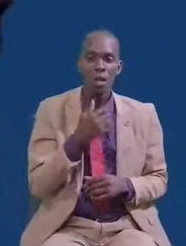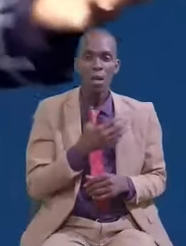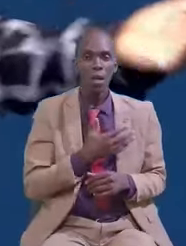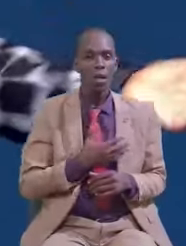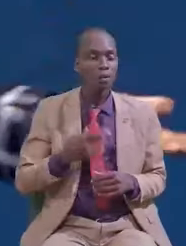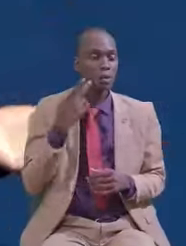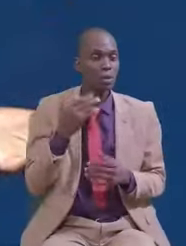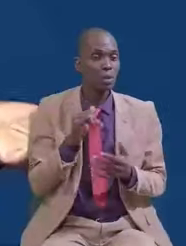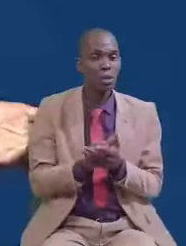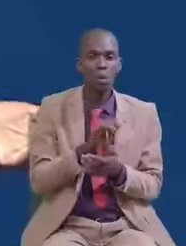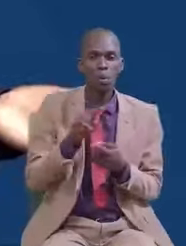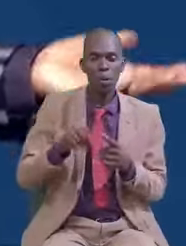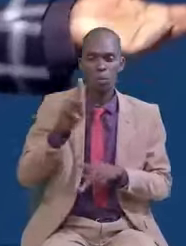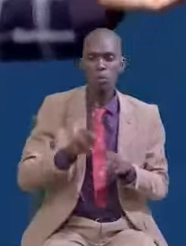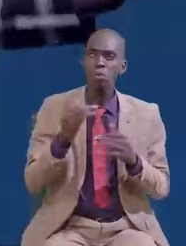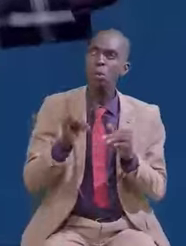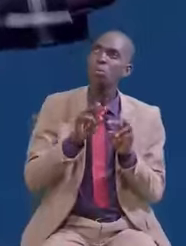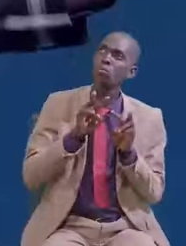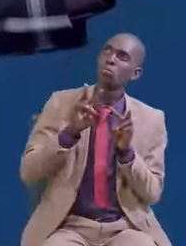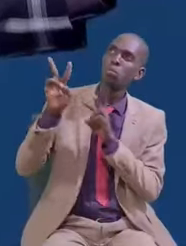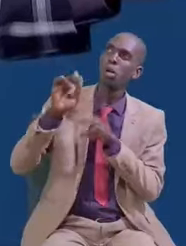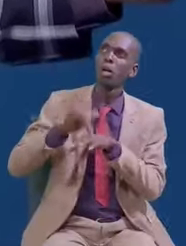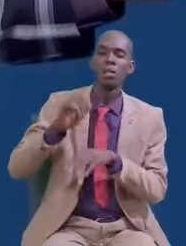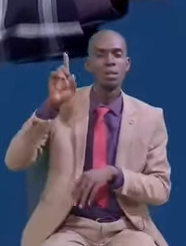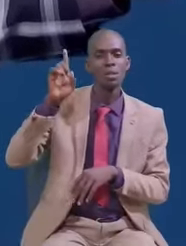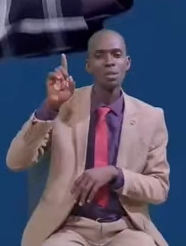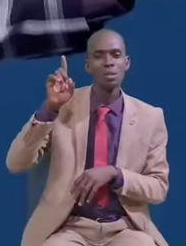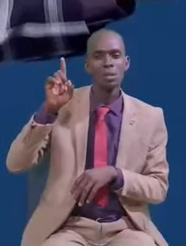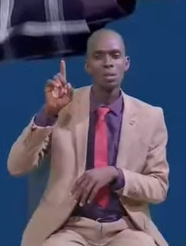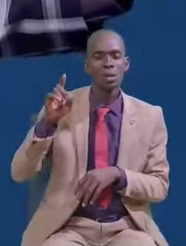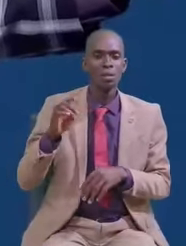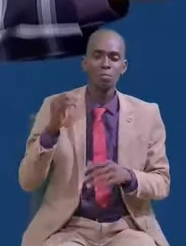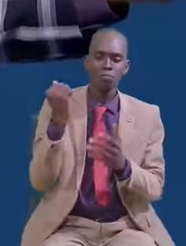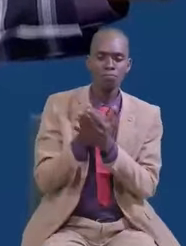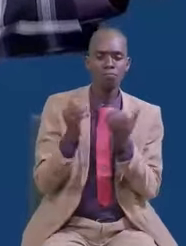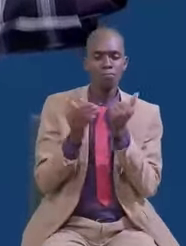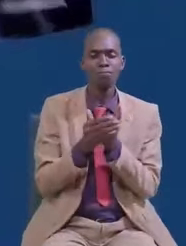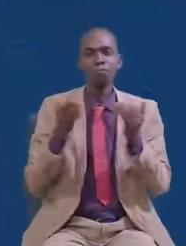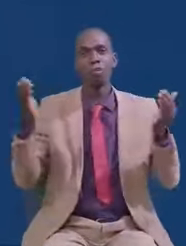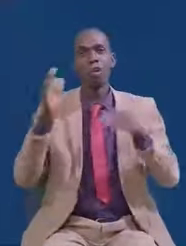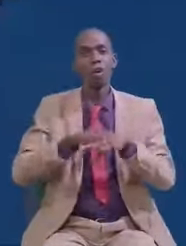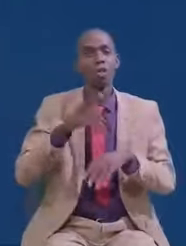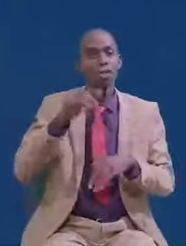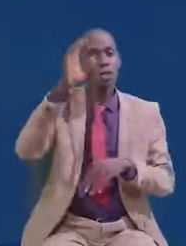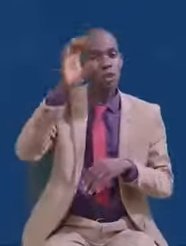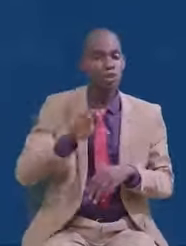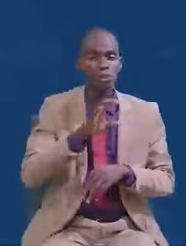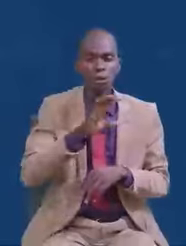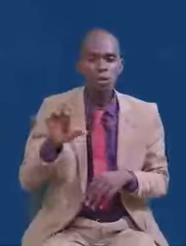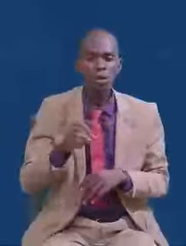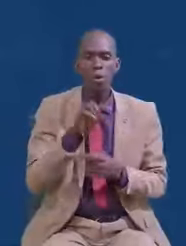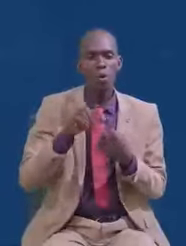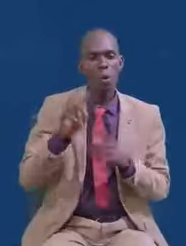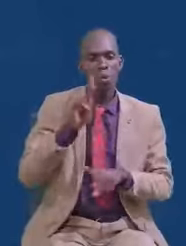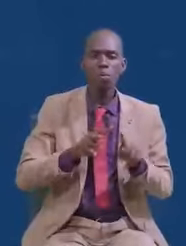C'est jusqu'au point que quand les gens le regardaient à la croix, quand les gens le regardaient,